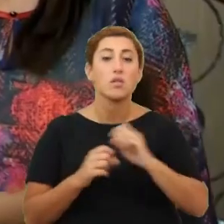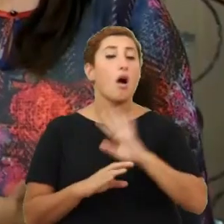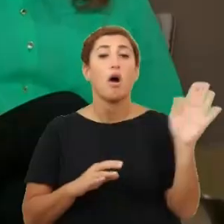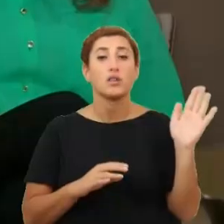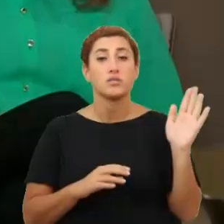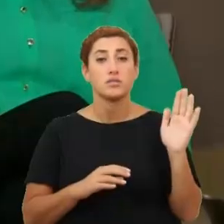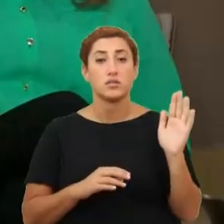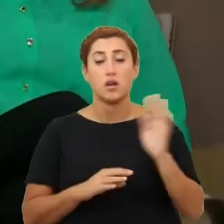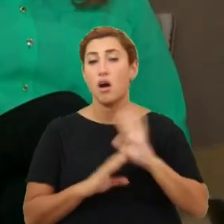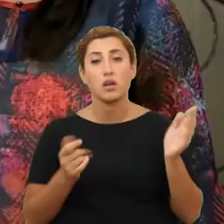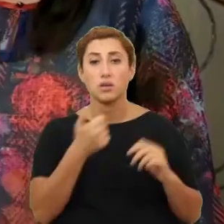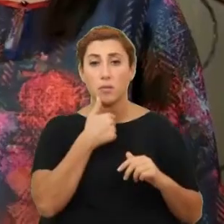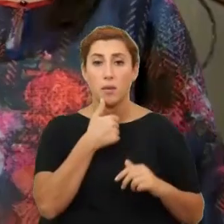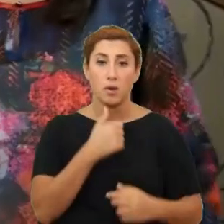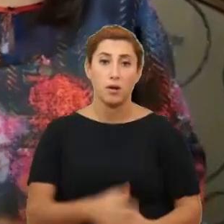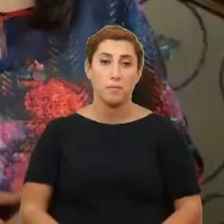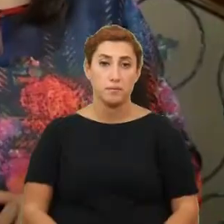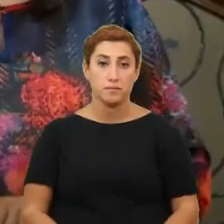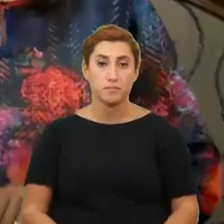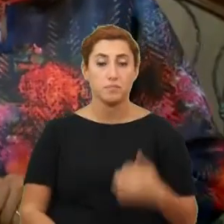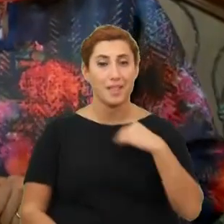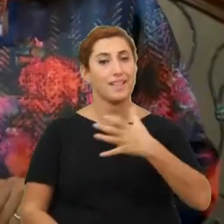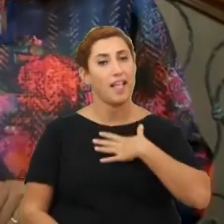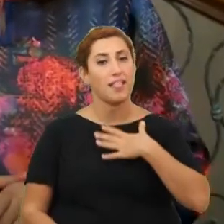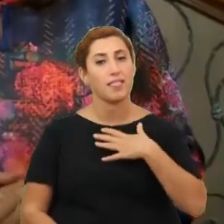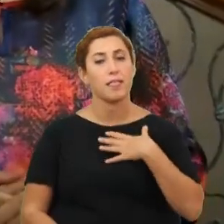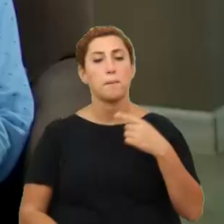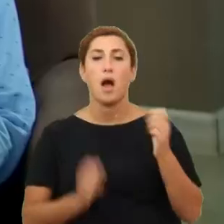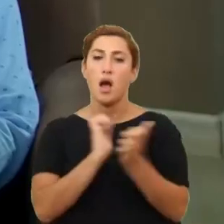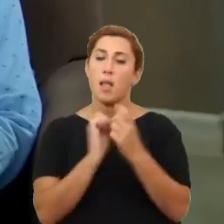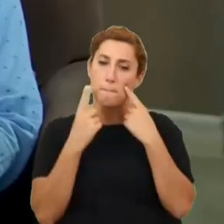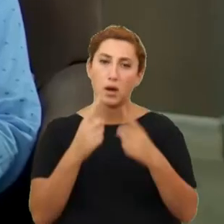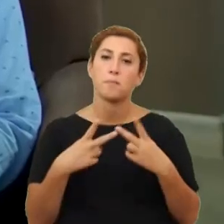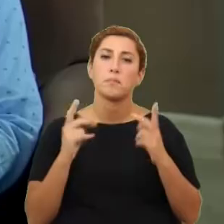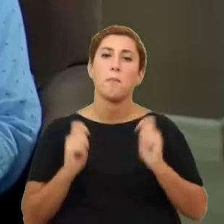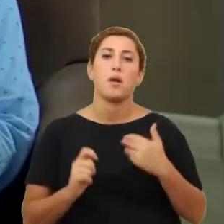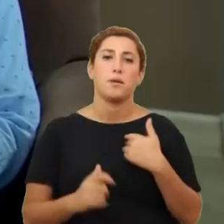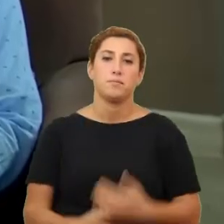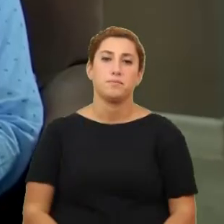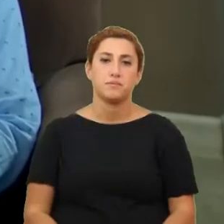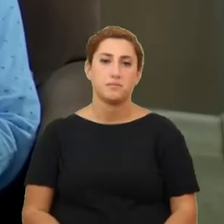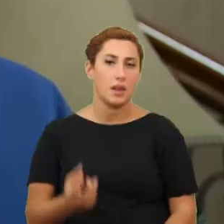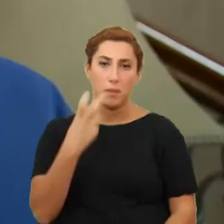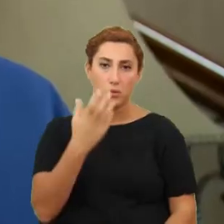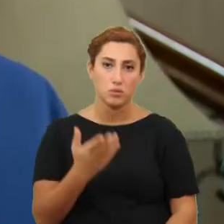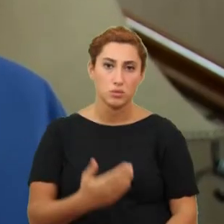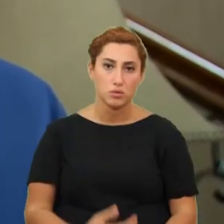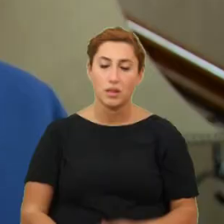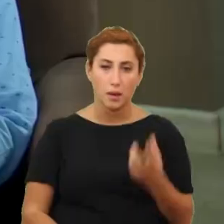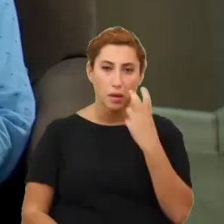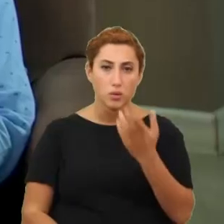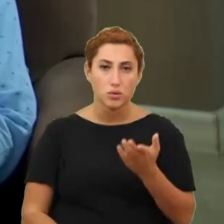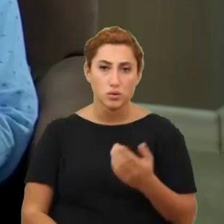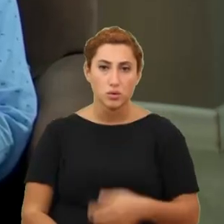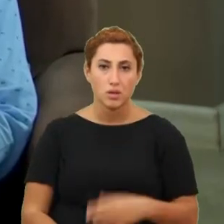Hayır. Hayır baba. Ben kendim aileme bakabilirim. Ne bakıyorsun? Ne